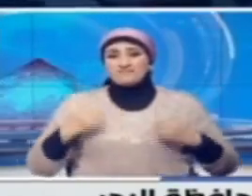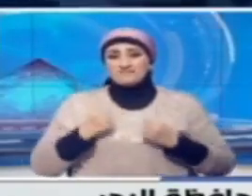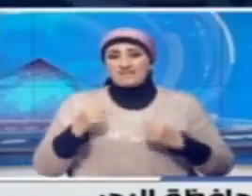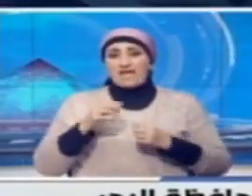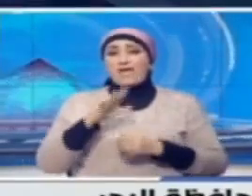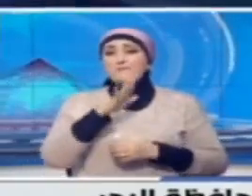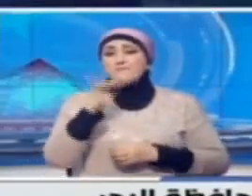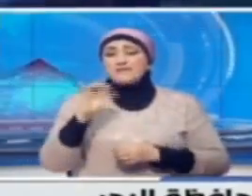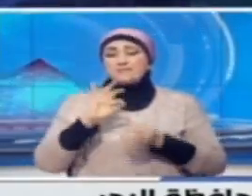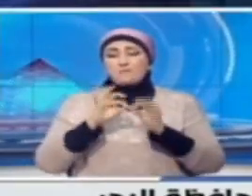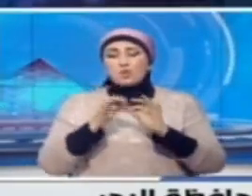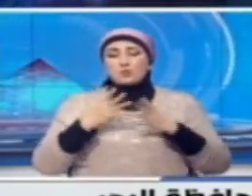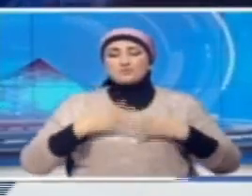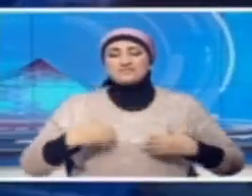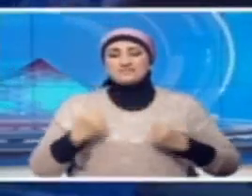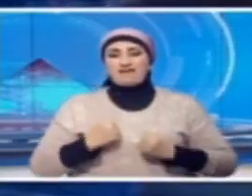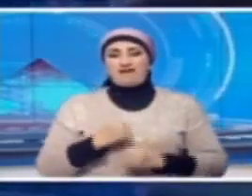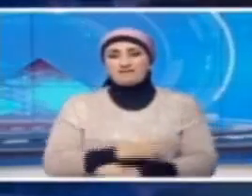مليون صحة.